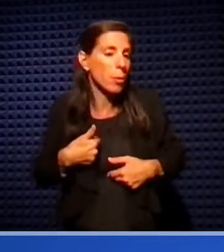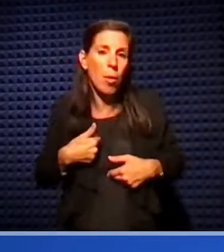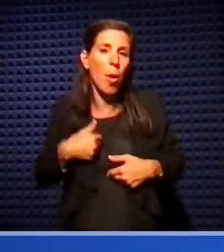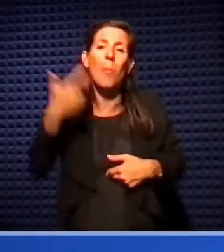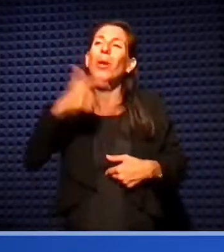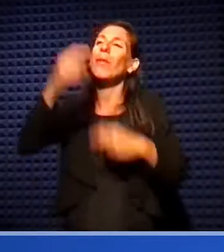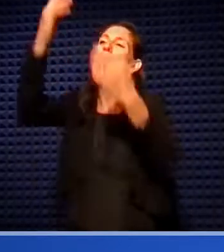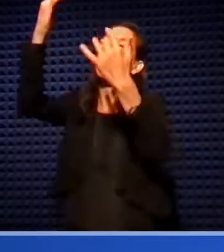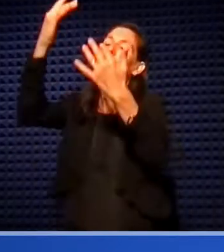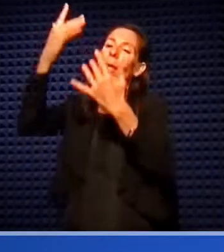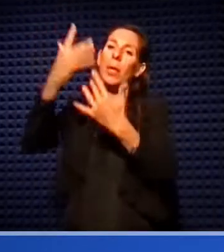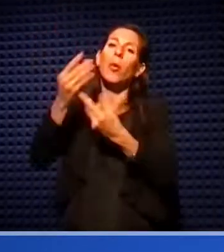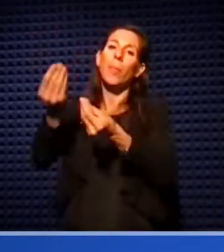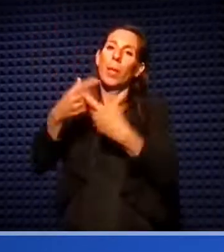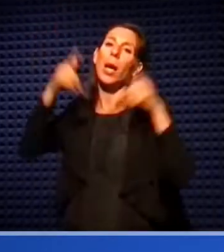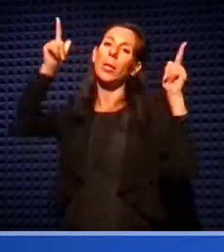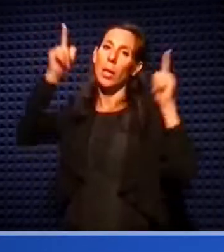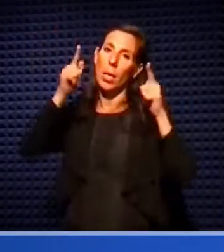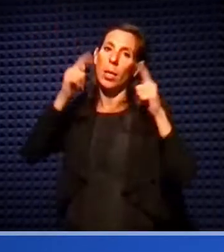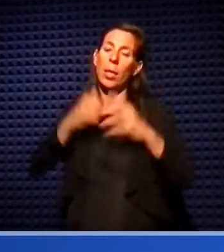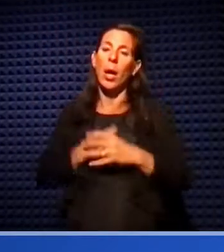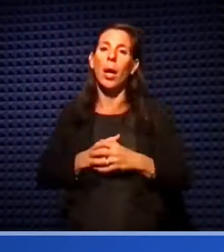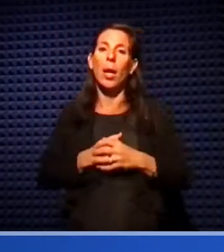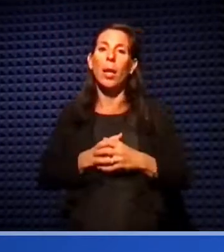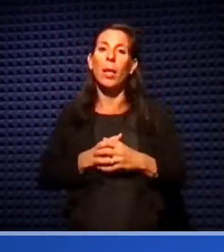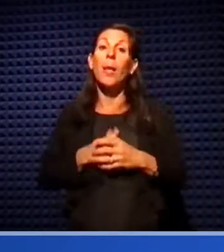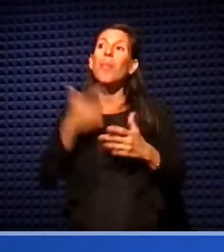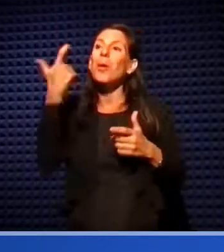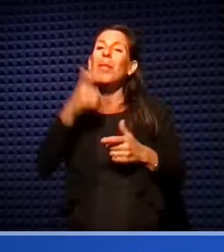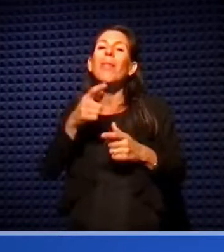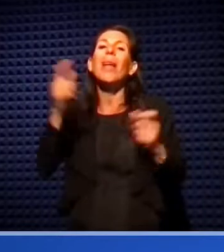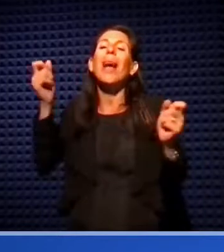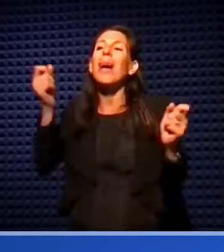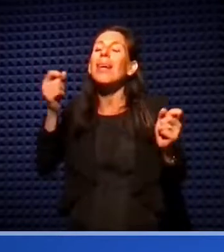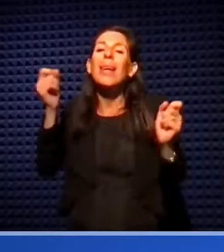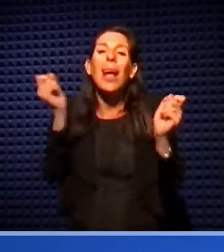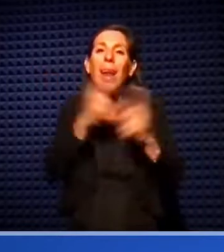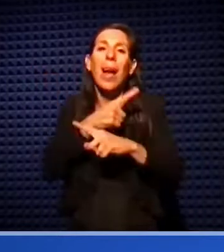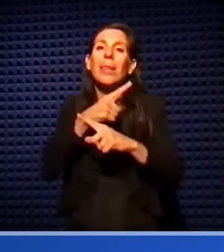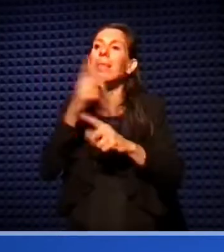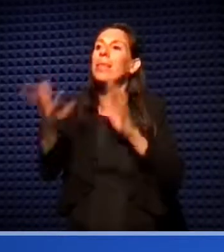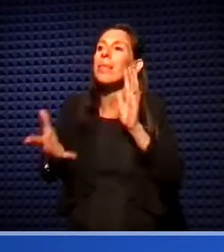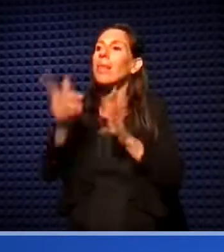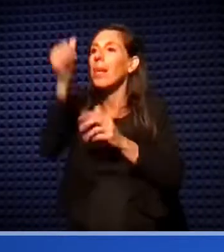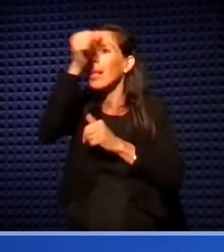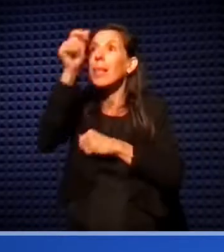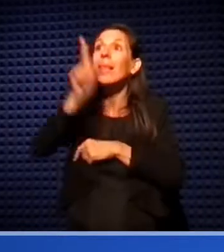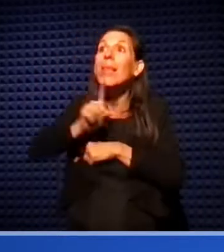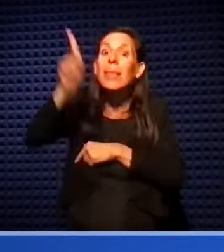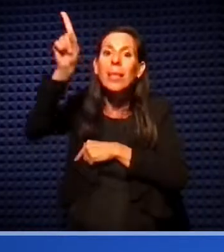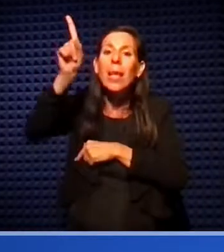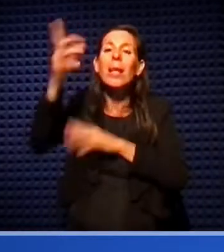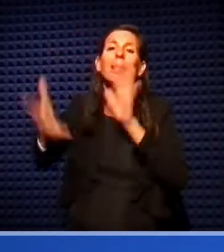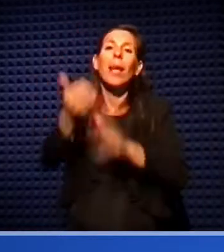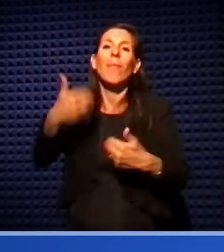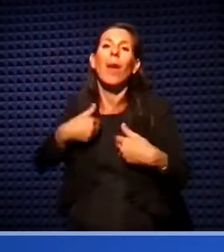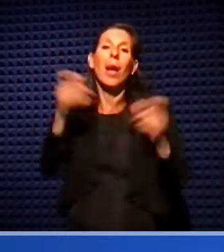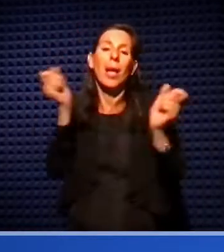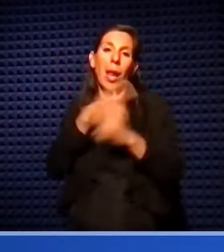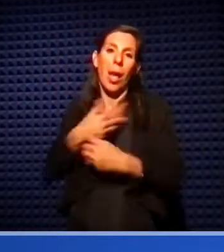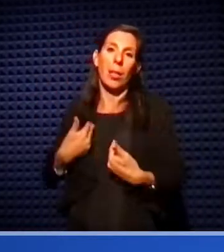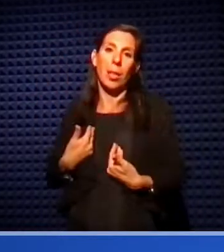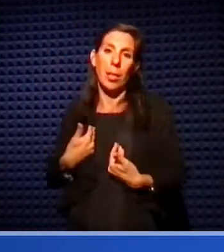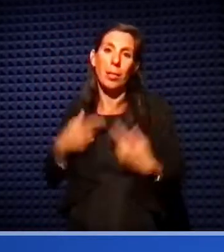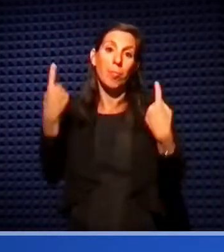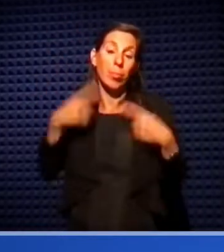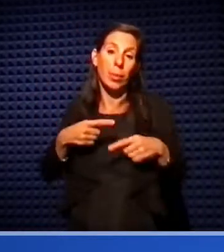نايتي بمسكولون تنسايون استقل صفقر خرصوص الدنبل ويس قلنا هيرا عيولي سمعو لي قبز تكباراتنا فتصمنا نحلنا نا